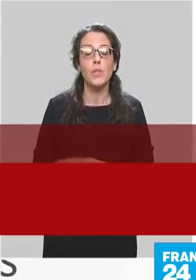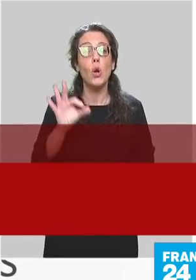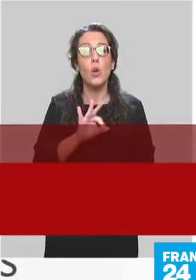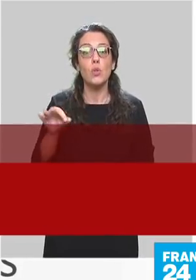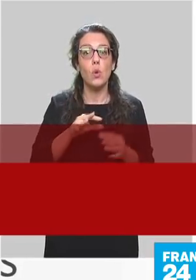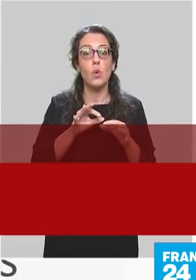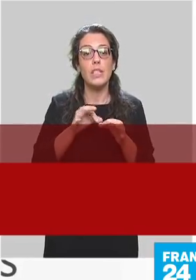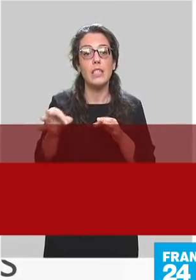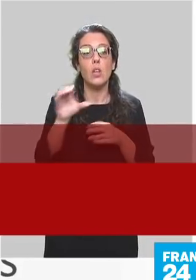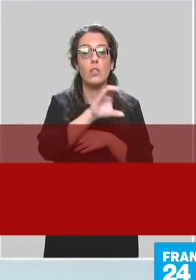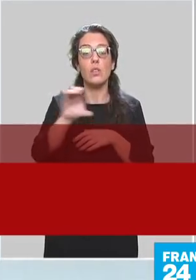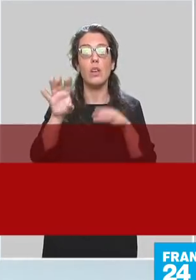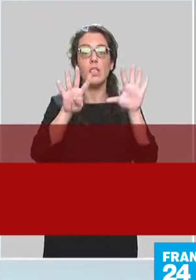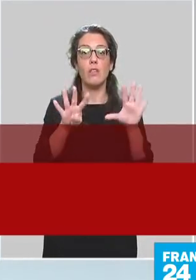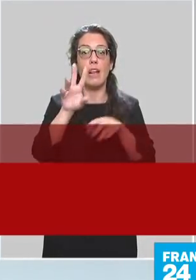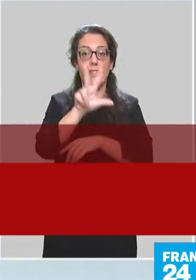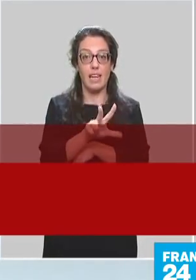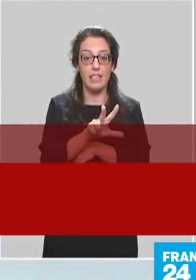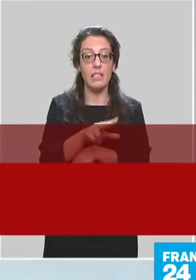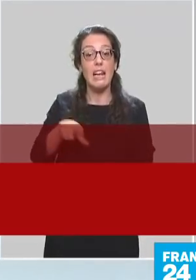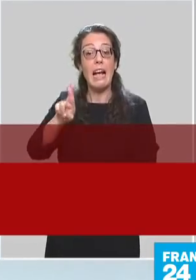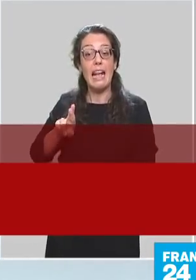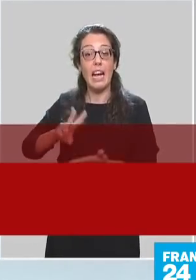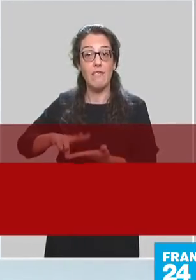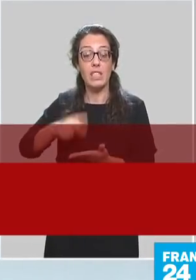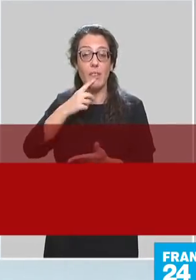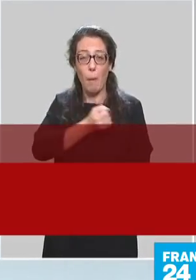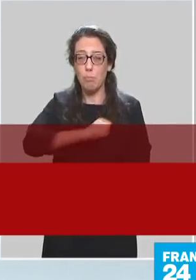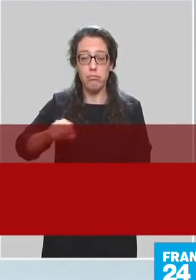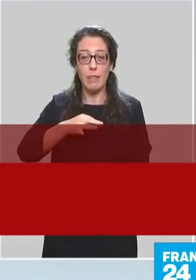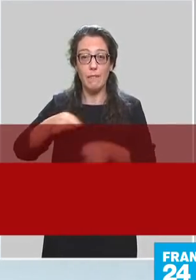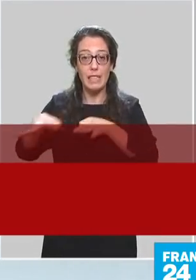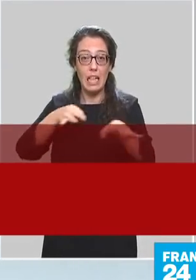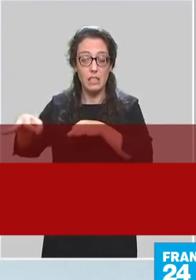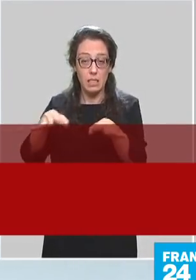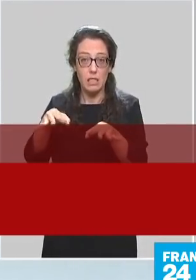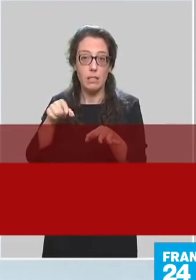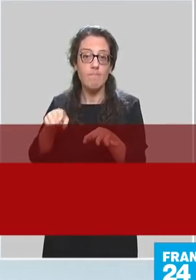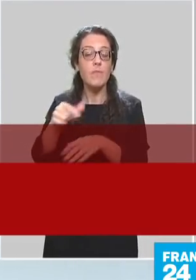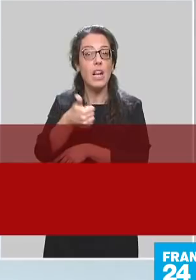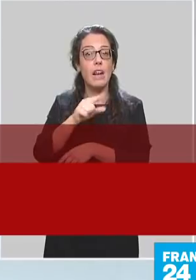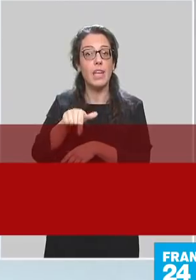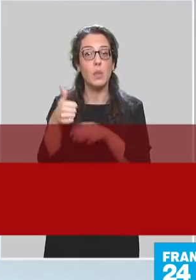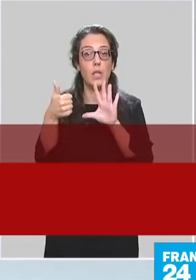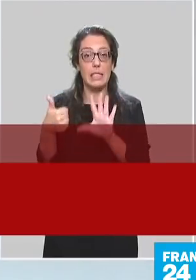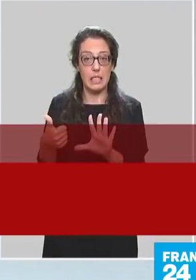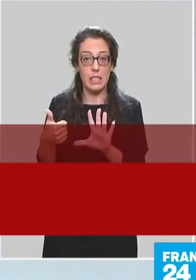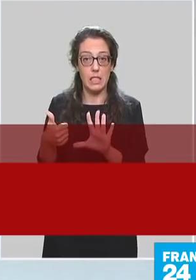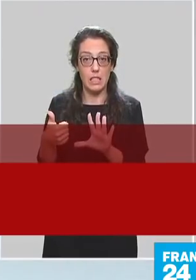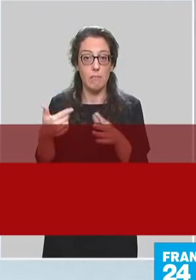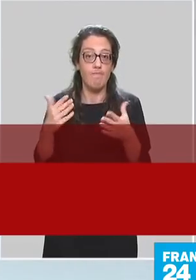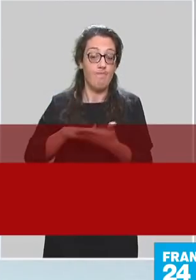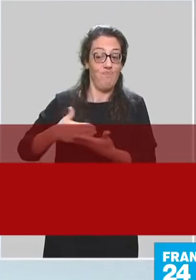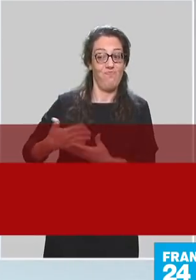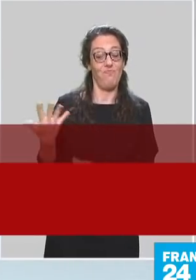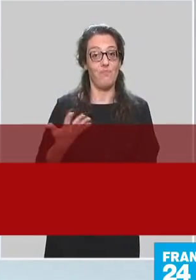à 193 et le R effectif, la vitesse de propagation de l'épidémie, est de 1,6, ce qui se traduit par